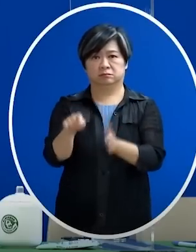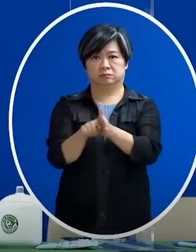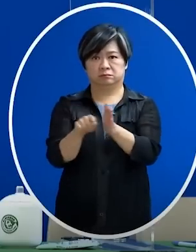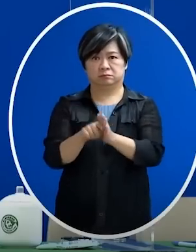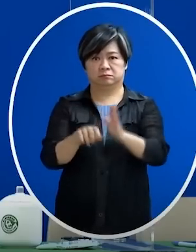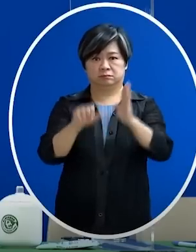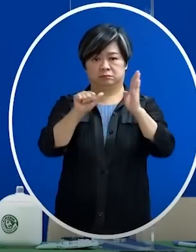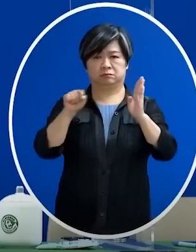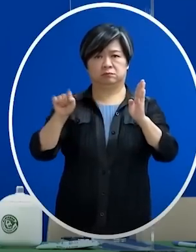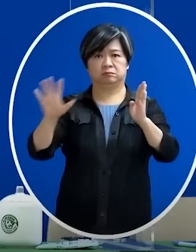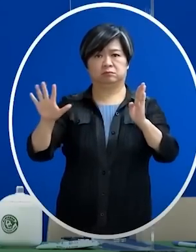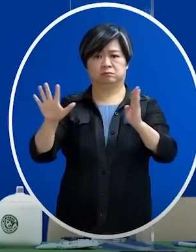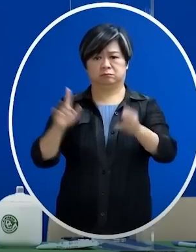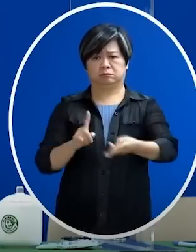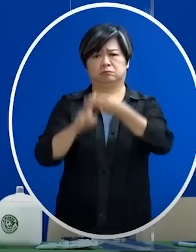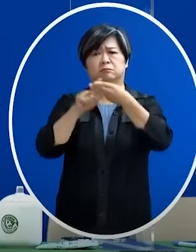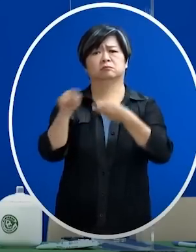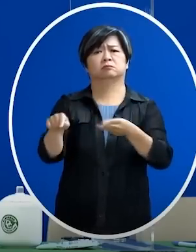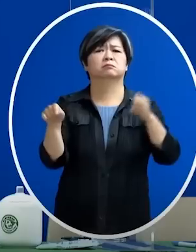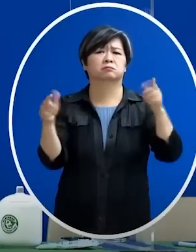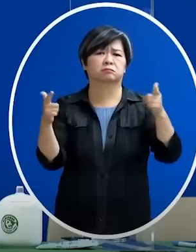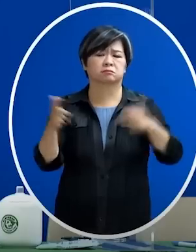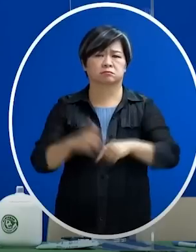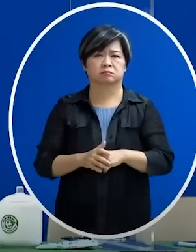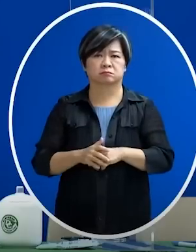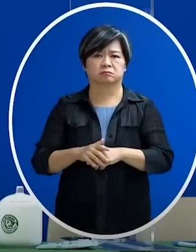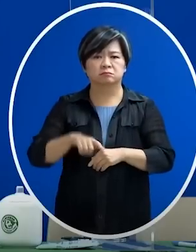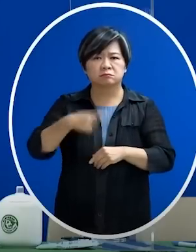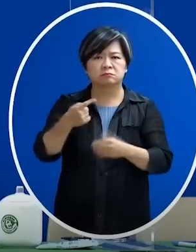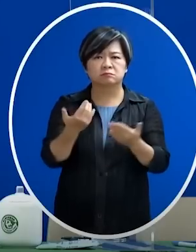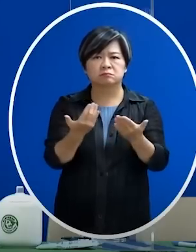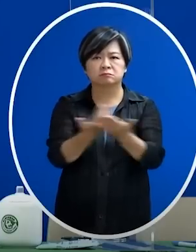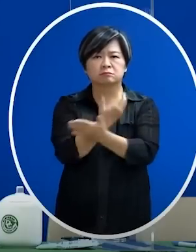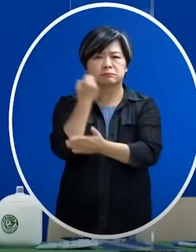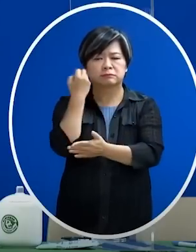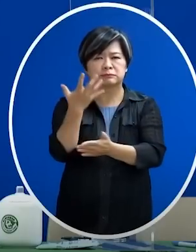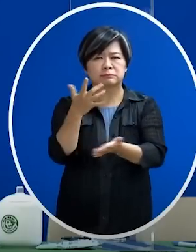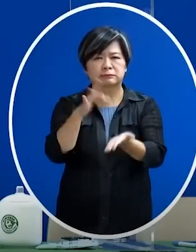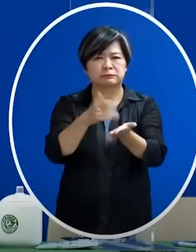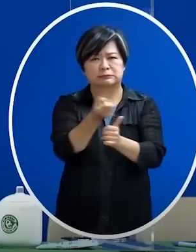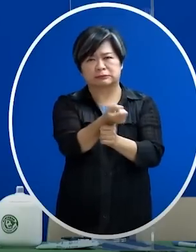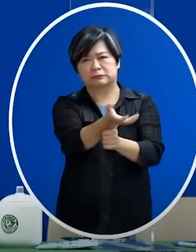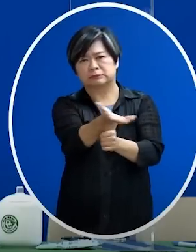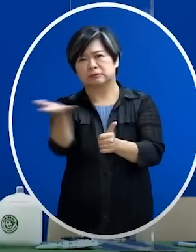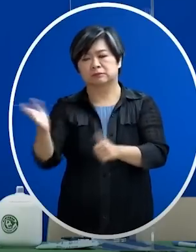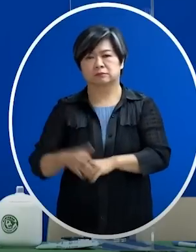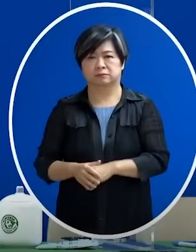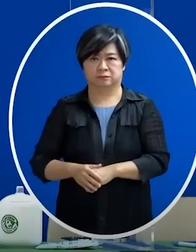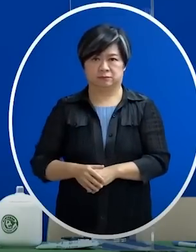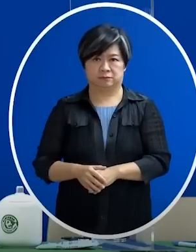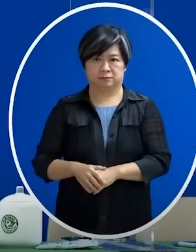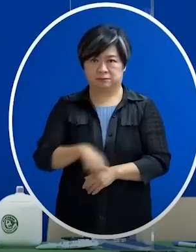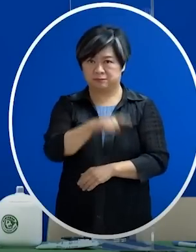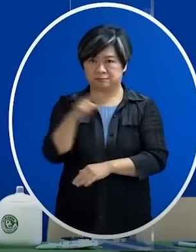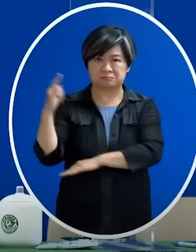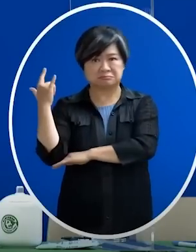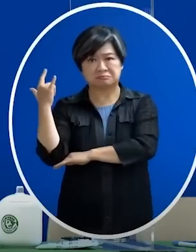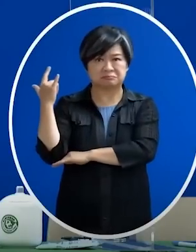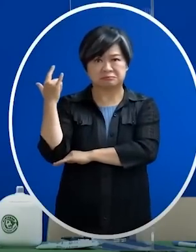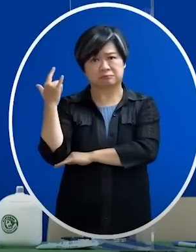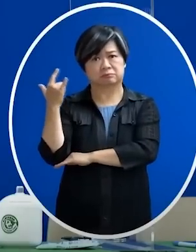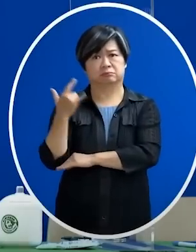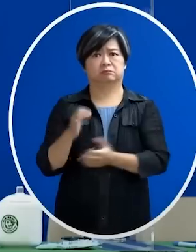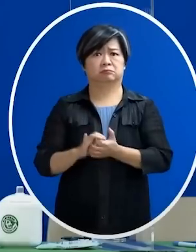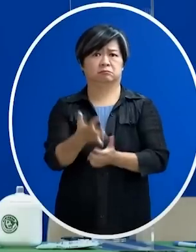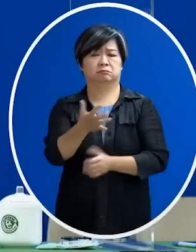BA5 又不是主流的，它要变成一个新的病毒株出来，我们永远都变成在等待新的疫苗出来，我们